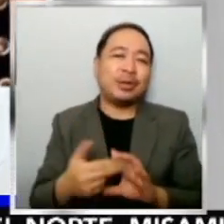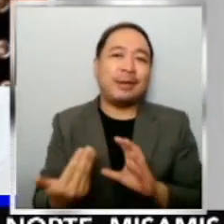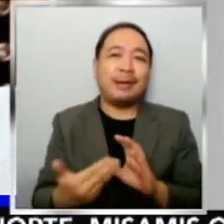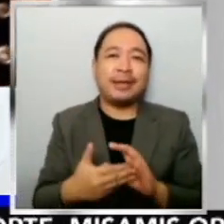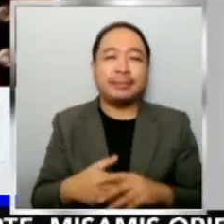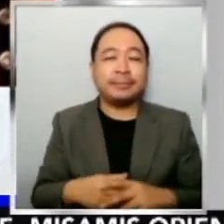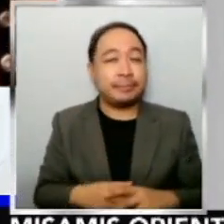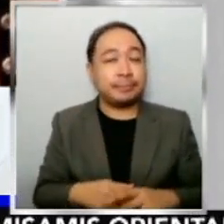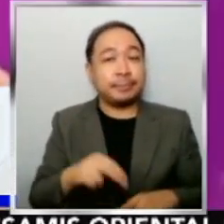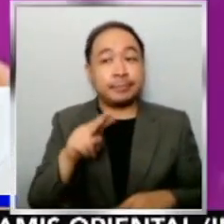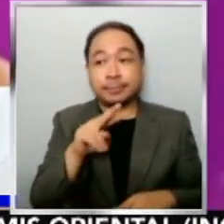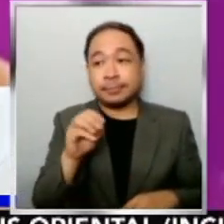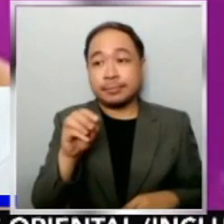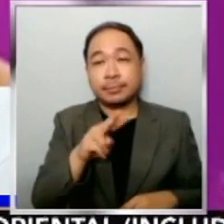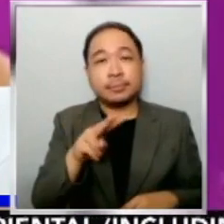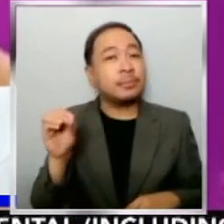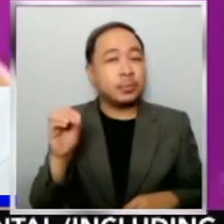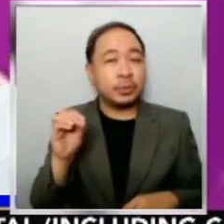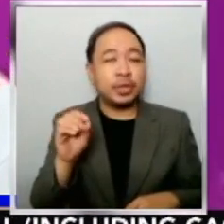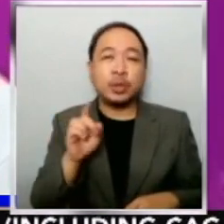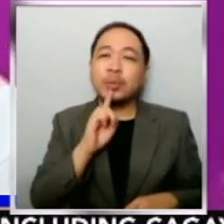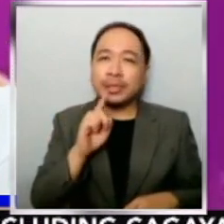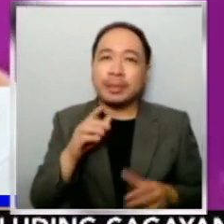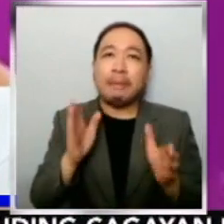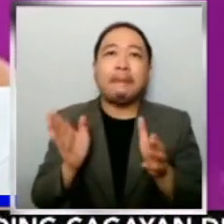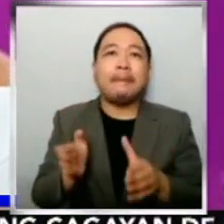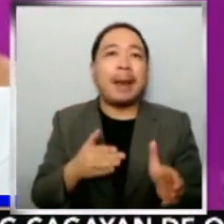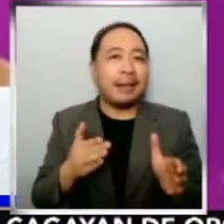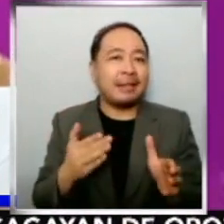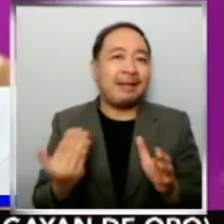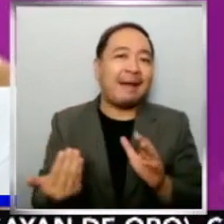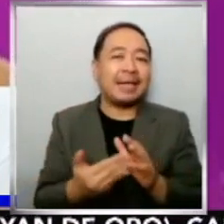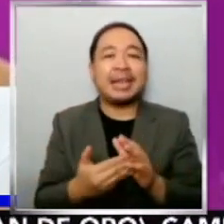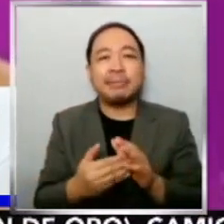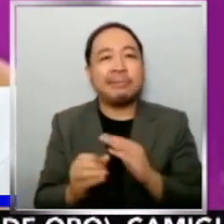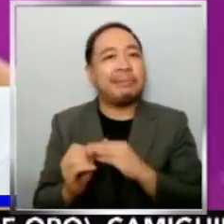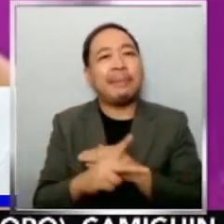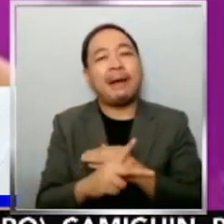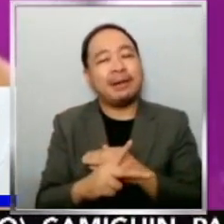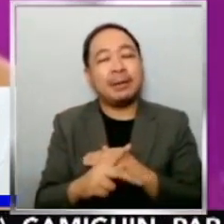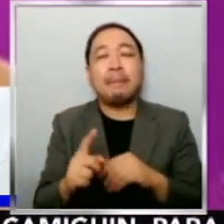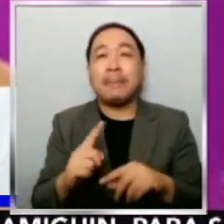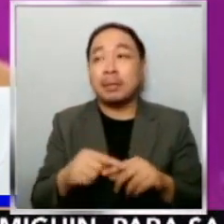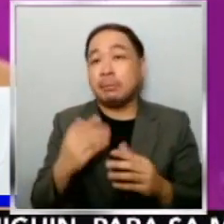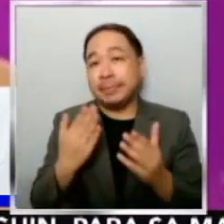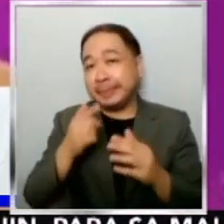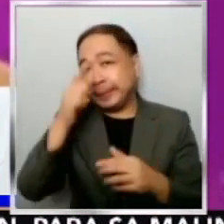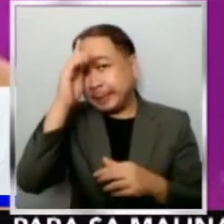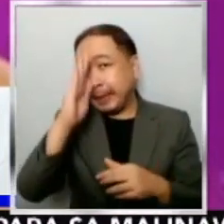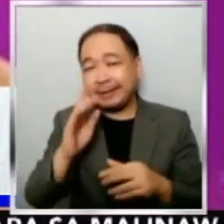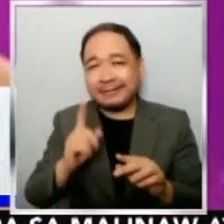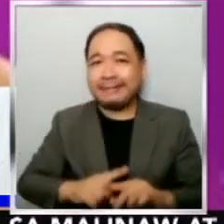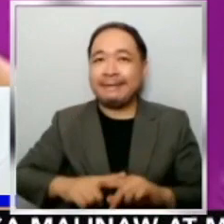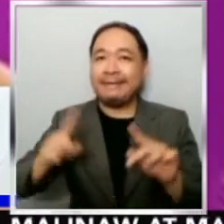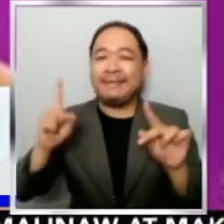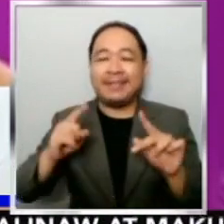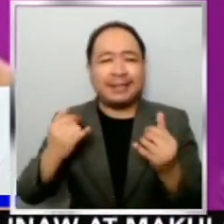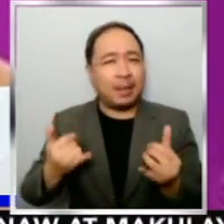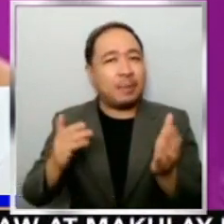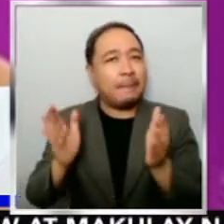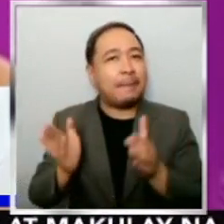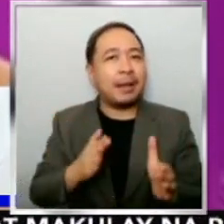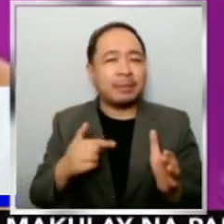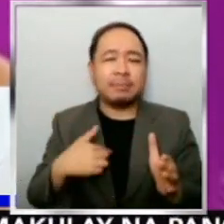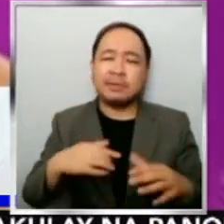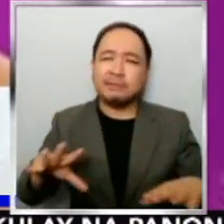really the plan for a comeback. But sad to say, God has had different plans for me. And sobrang accept ko na yan, naka-move on na po